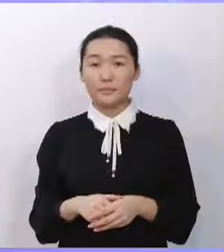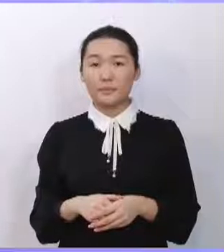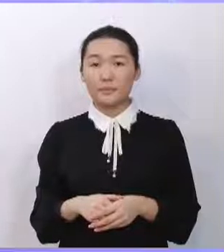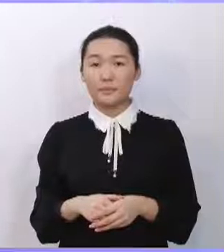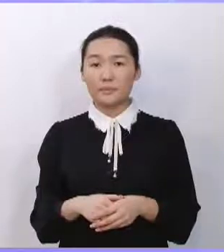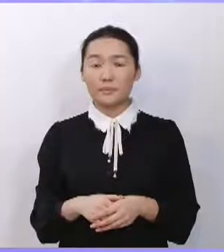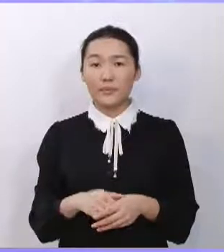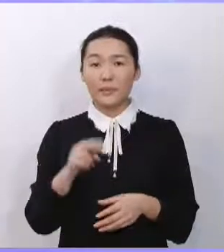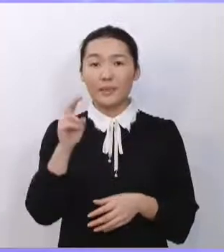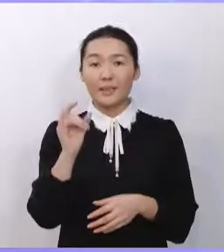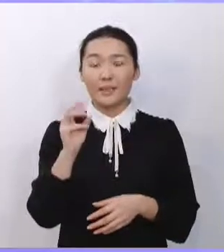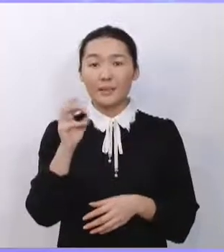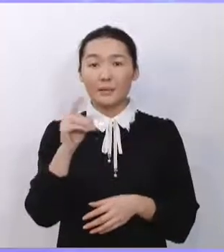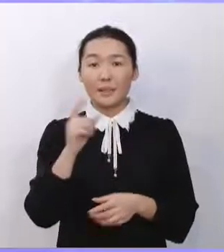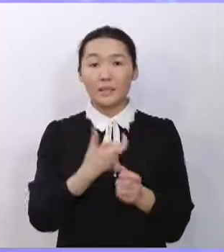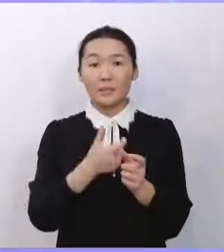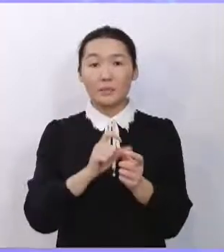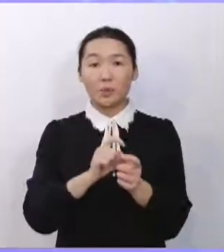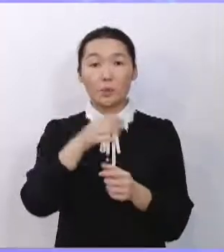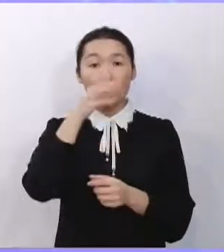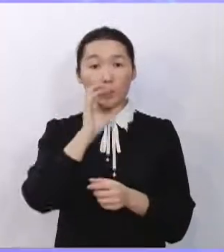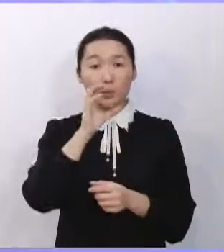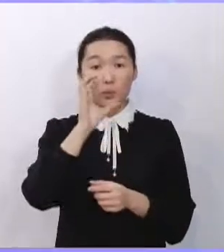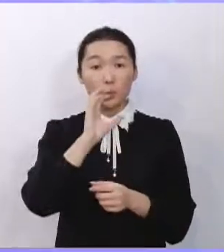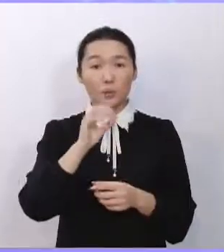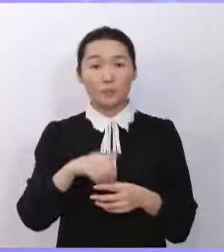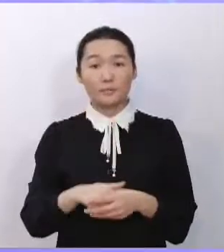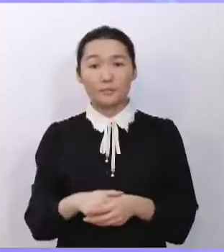Демек, кымыз бул суусундук.